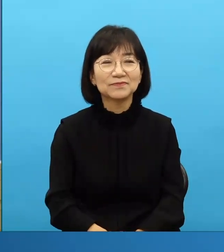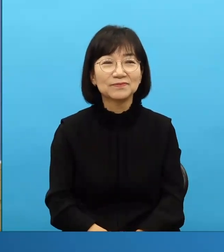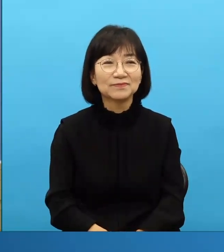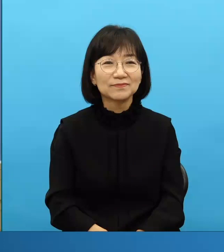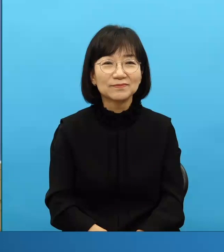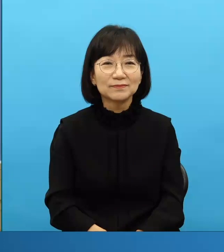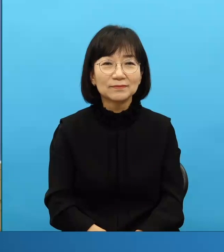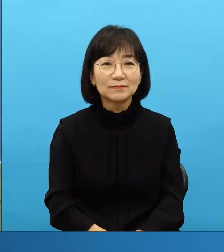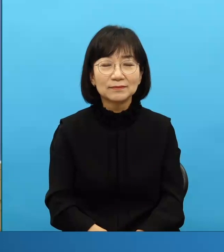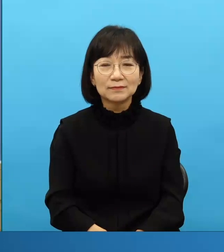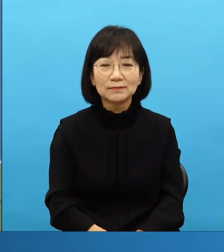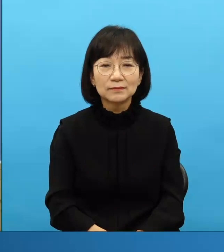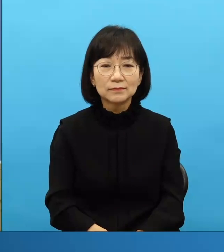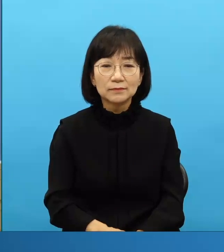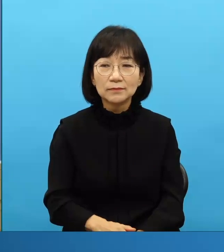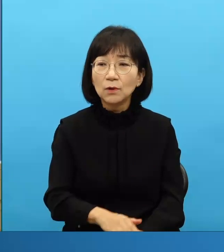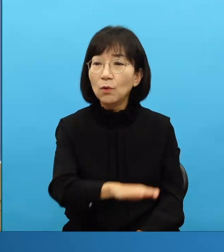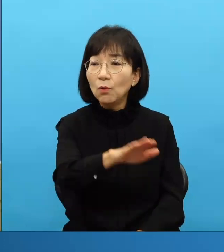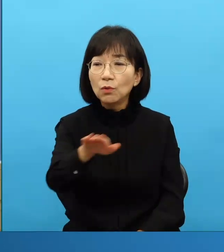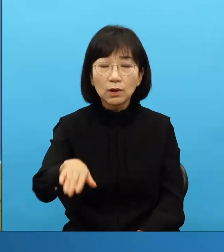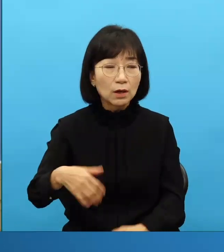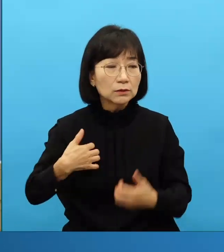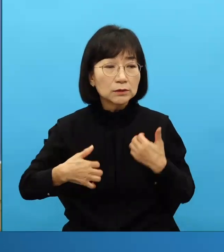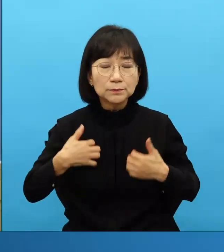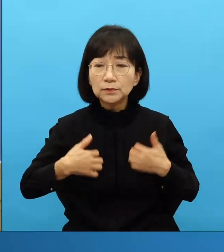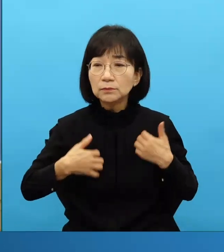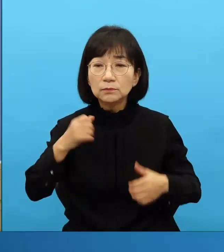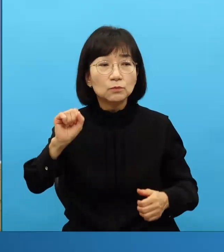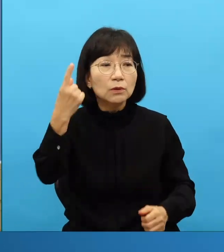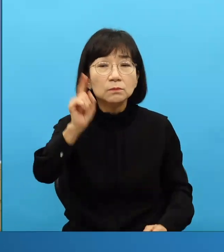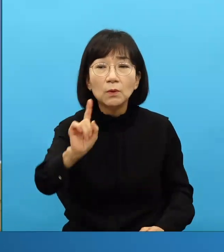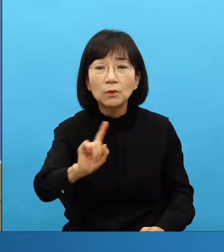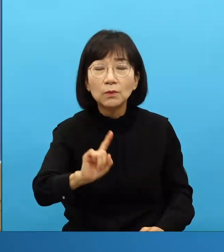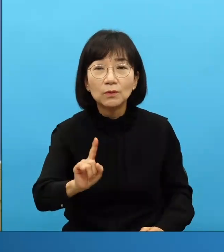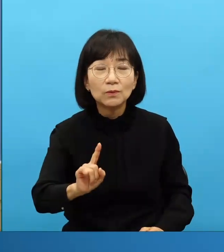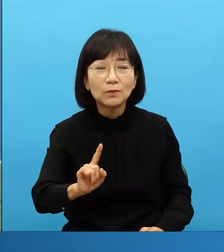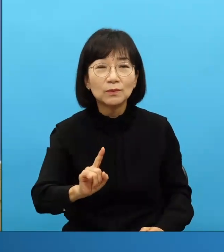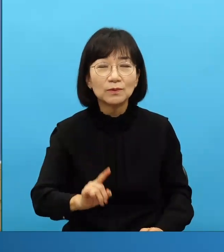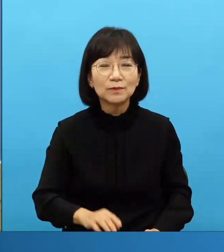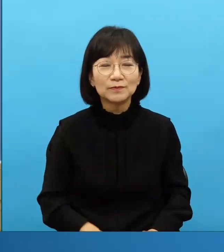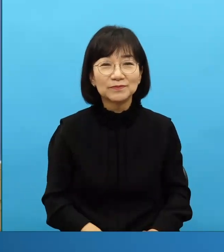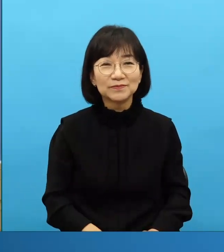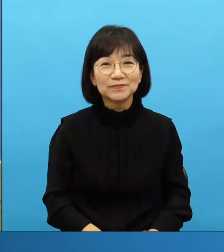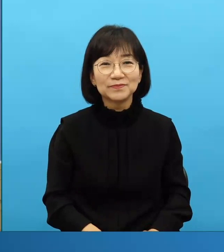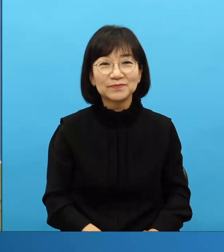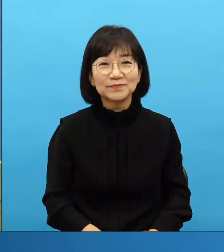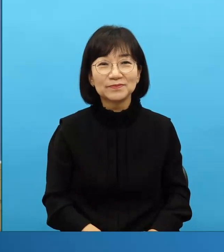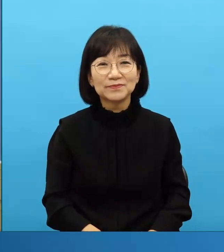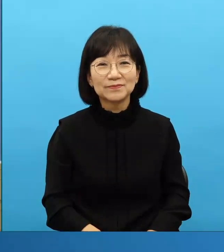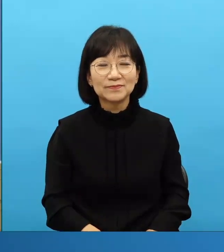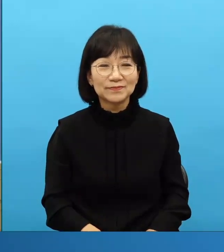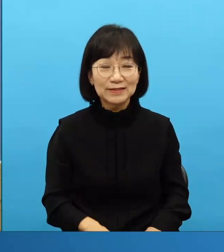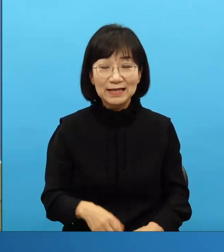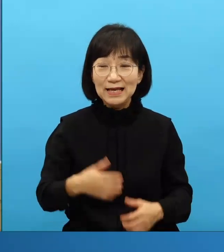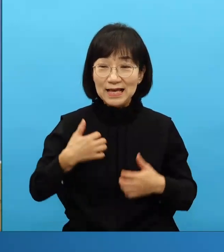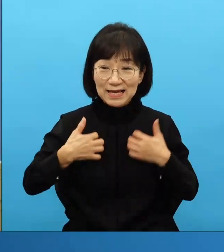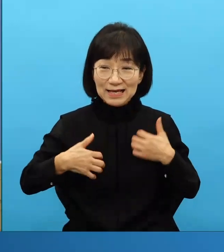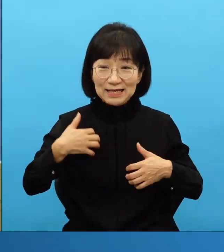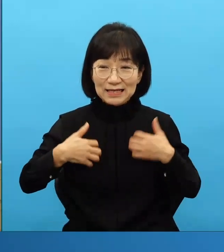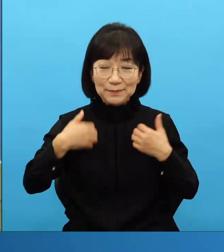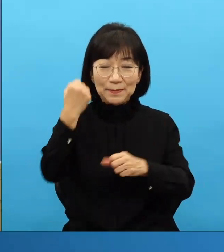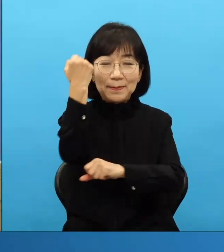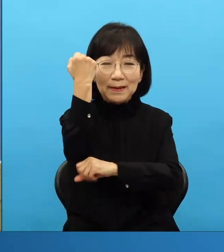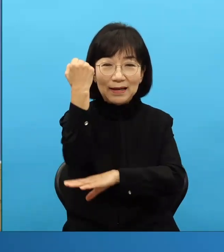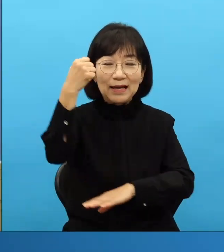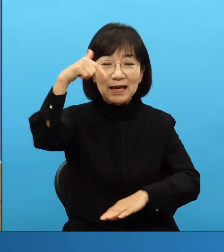어디에서 기쁨을 찾아야 되느냐? Where must we find this joy? 여러분 기쁨의 근원 대신